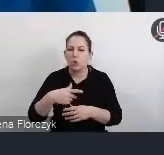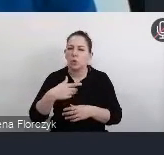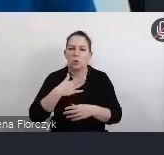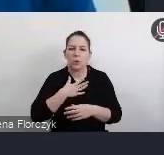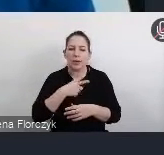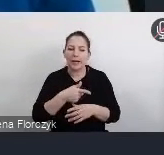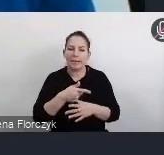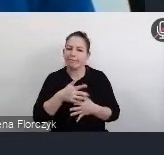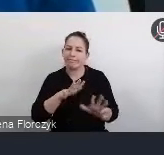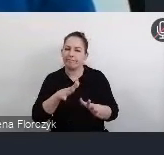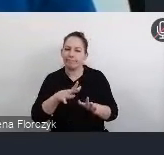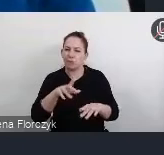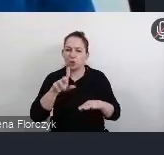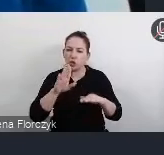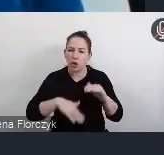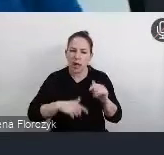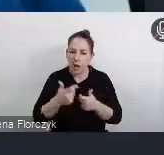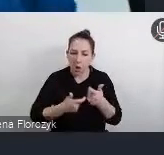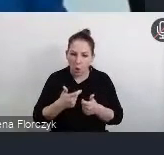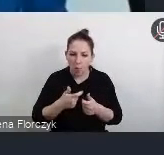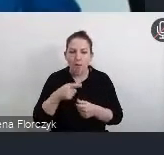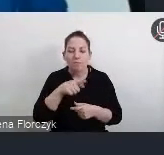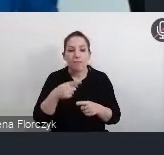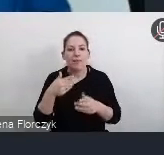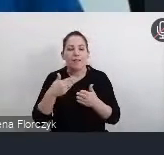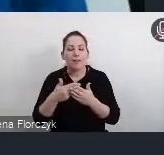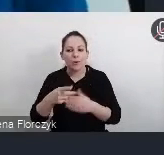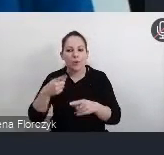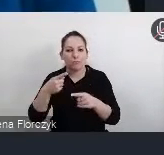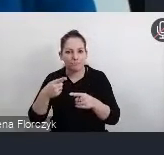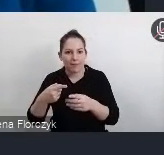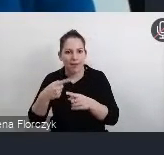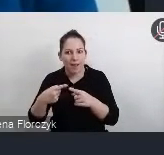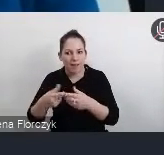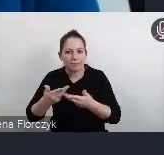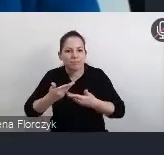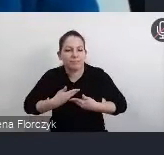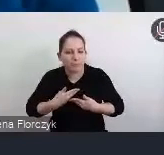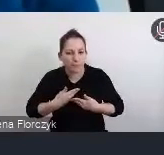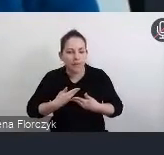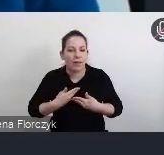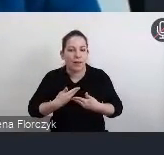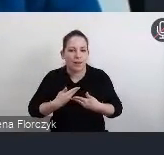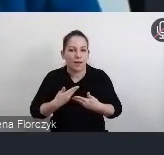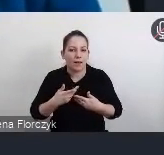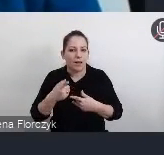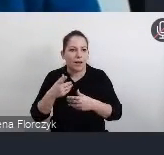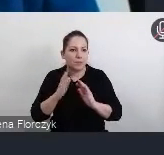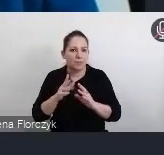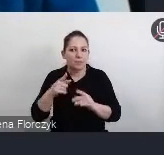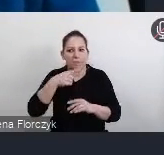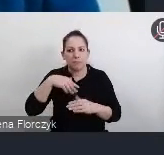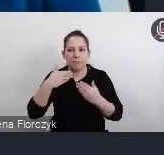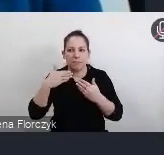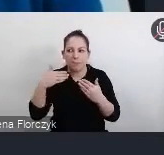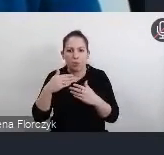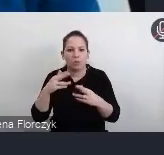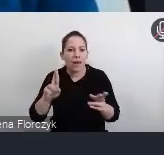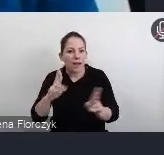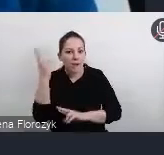być to niewłaściwe i dlatego to jest ten element, który pozwala nam w sposób No, myślę, że reagować, jeśli na